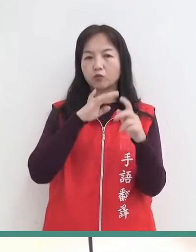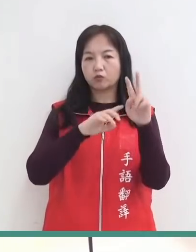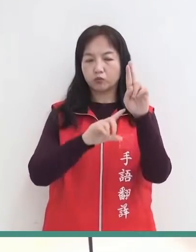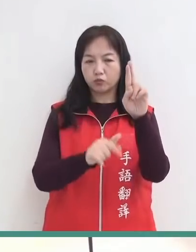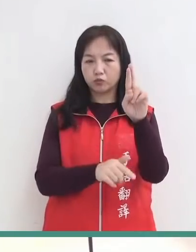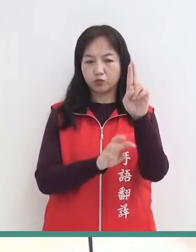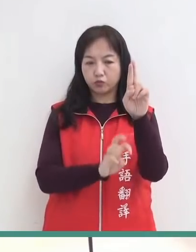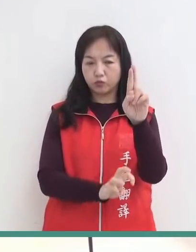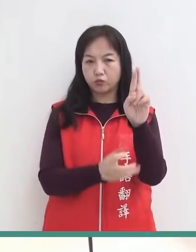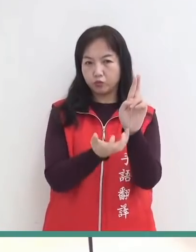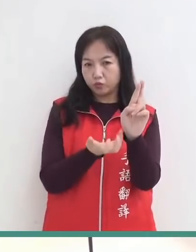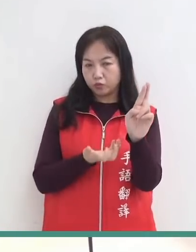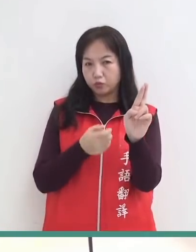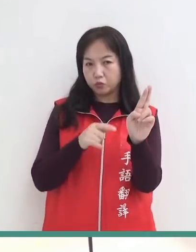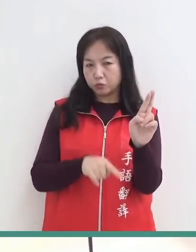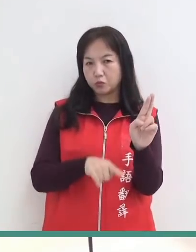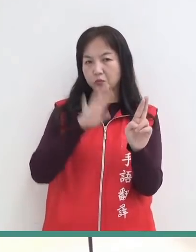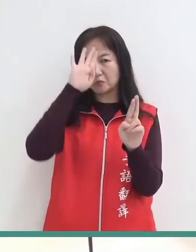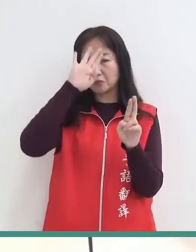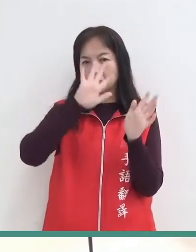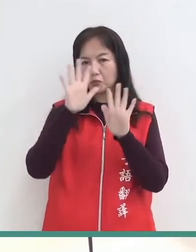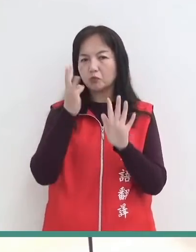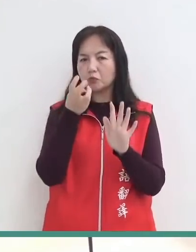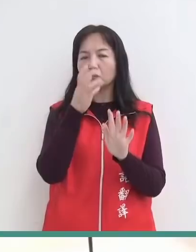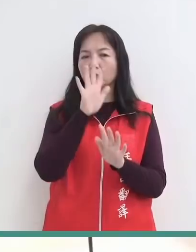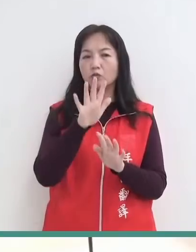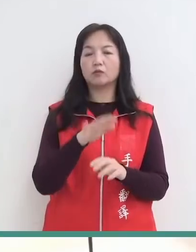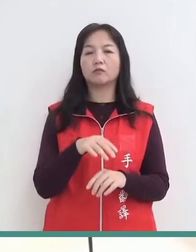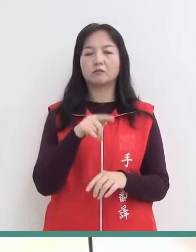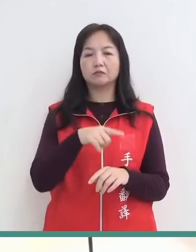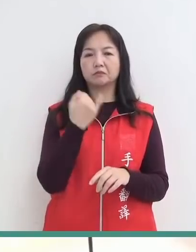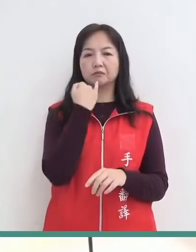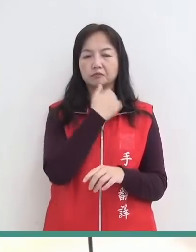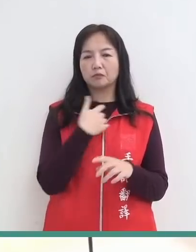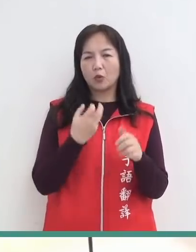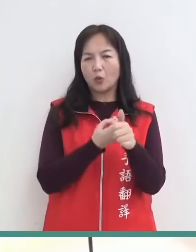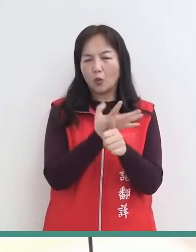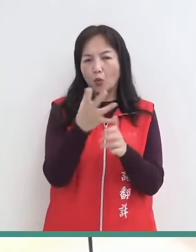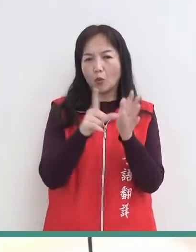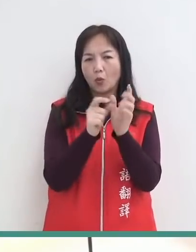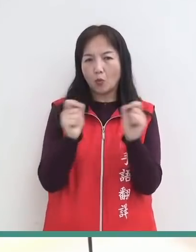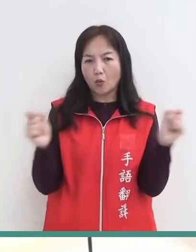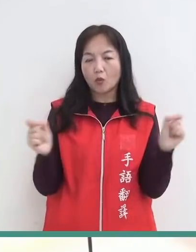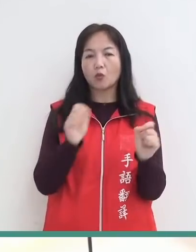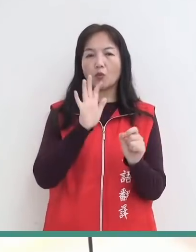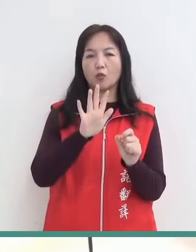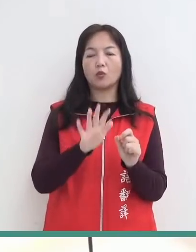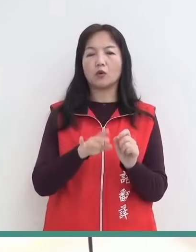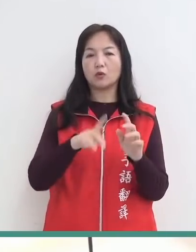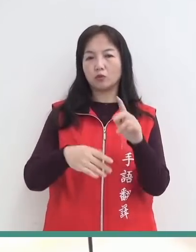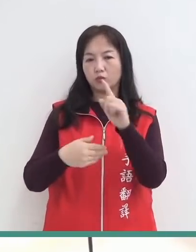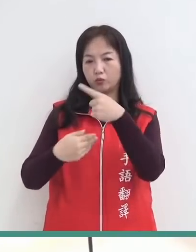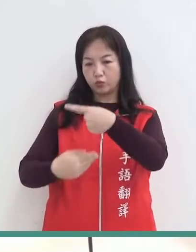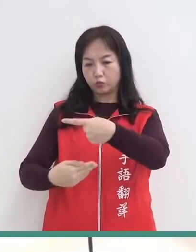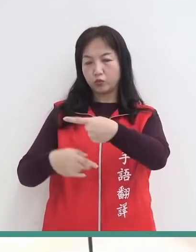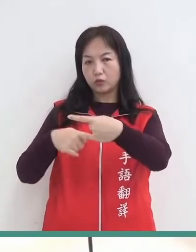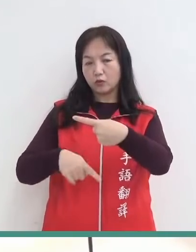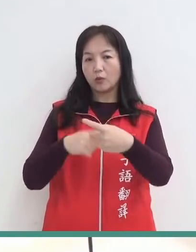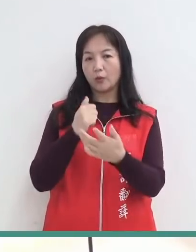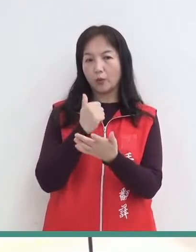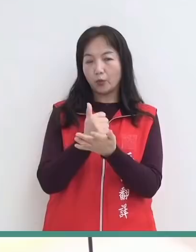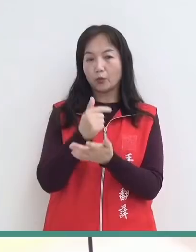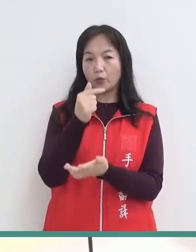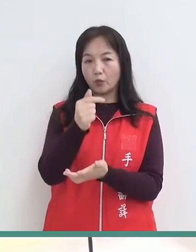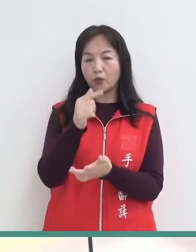月30号前就有部分症状，也就是说他可传播期长。那1月9号同一天确诊